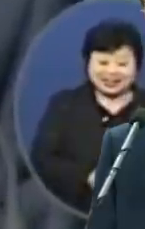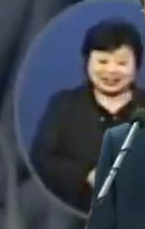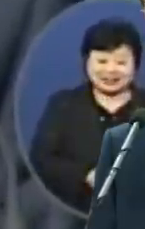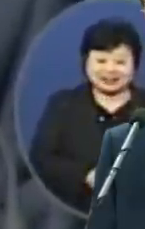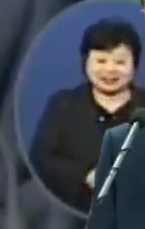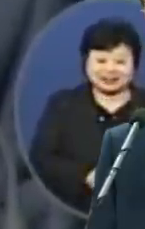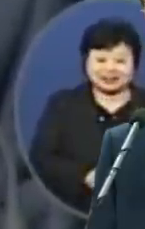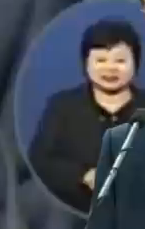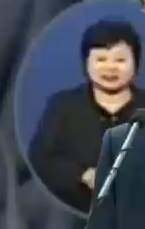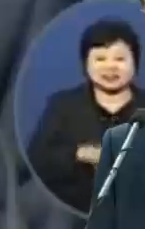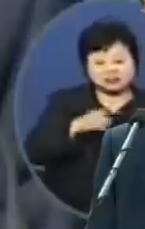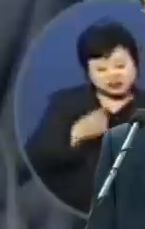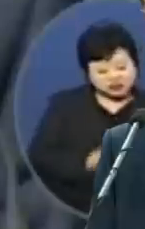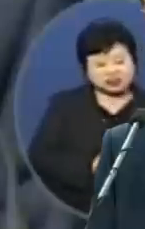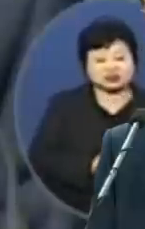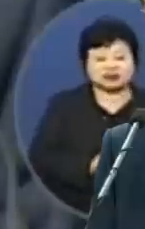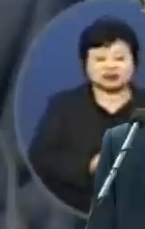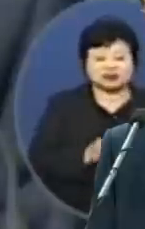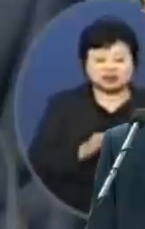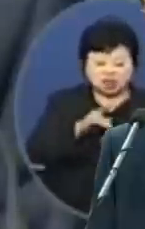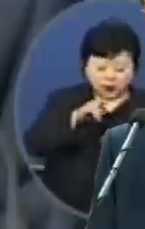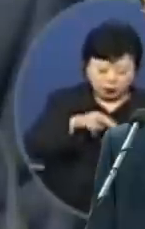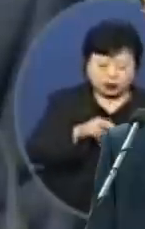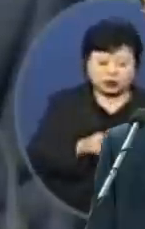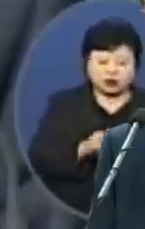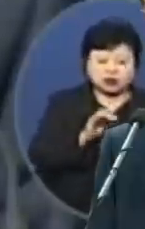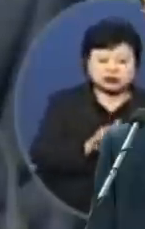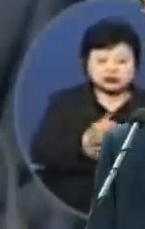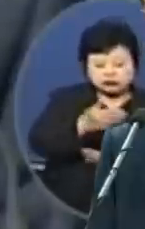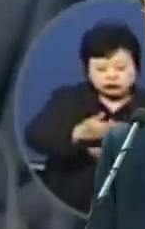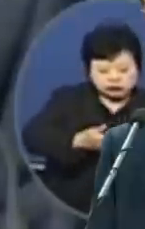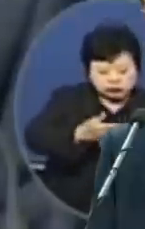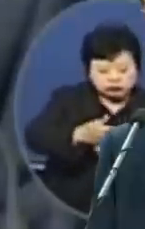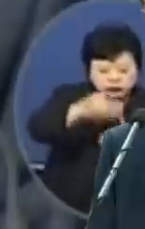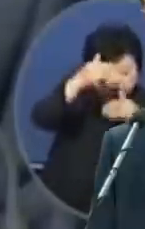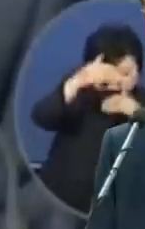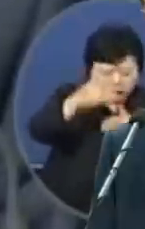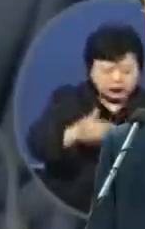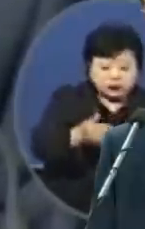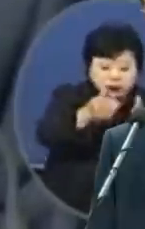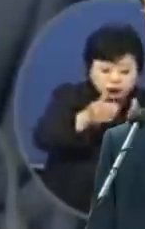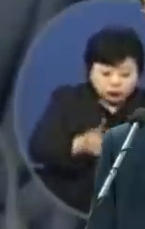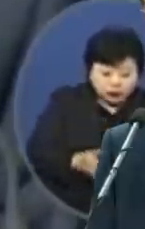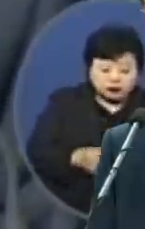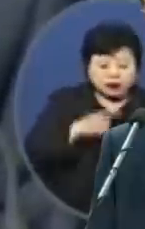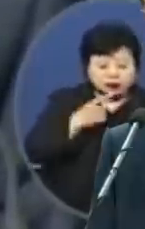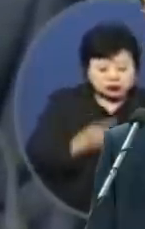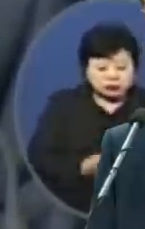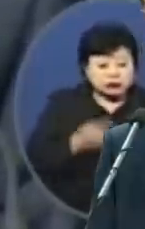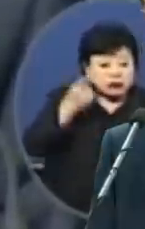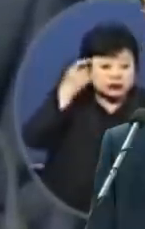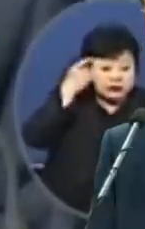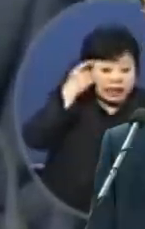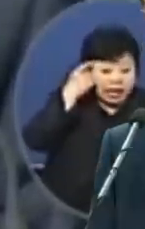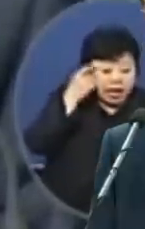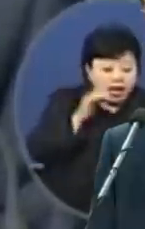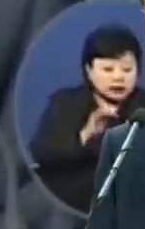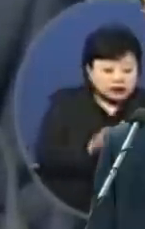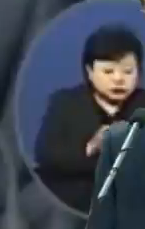모르는 사이에 읽고 사귀는 그 과정을 통해서 여러분 생각이 그